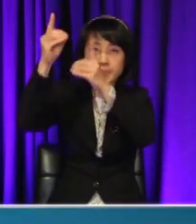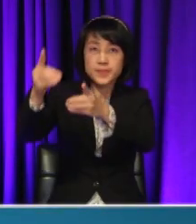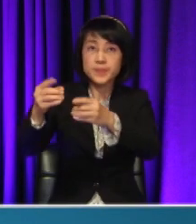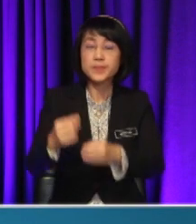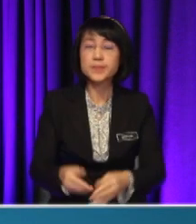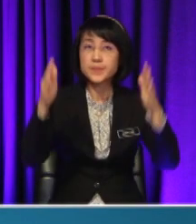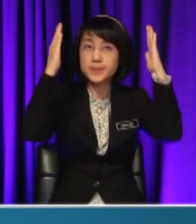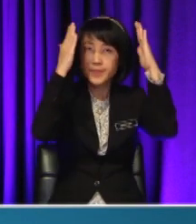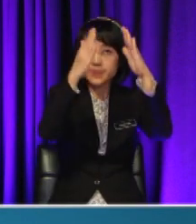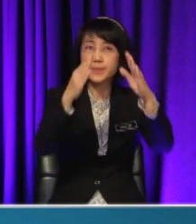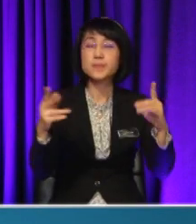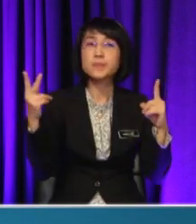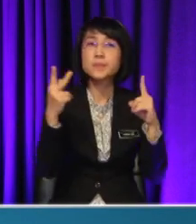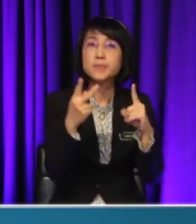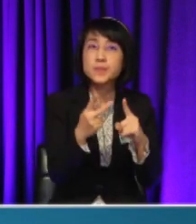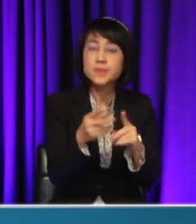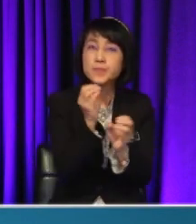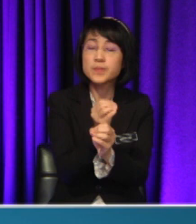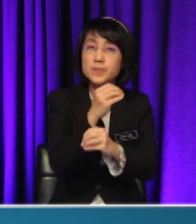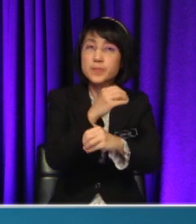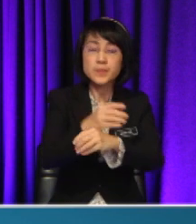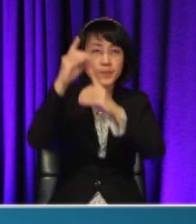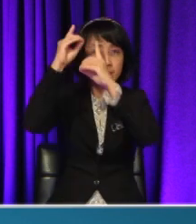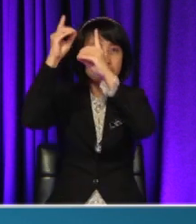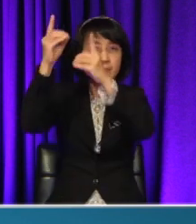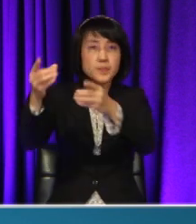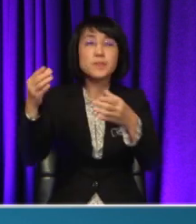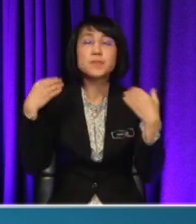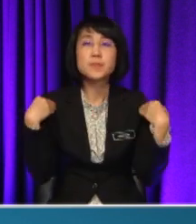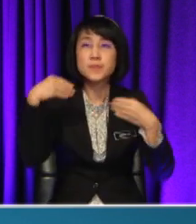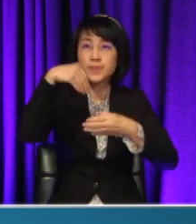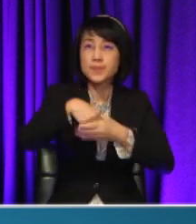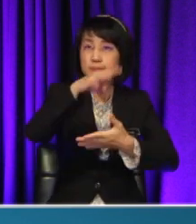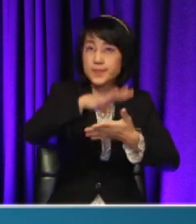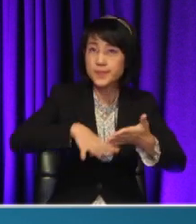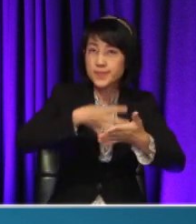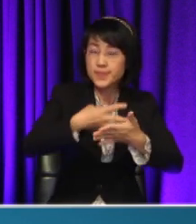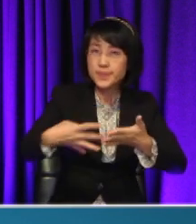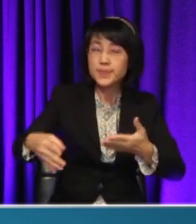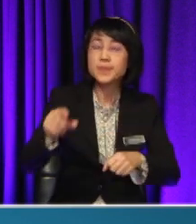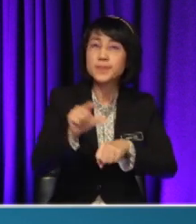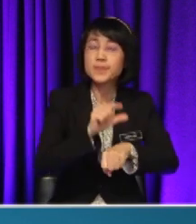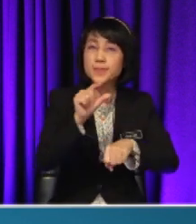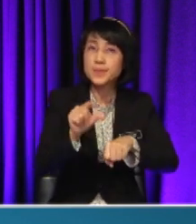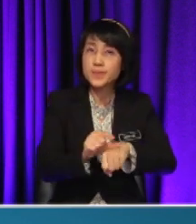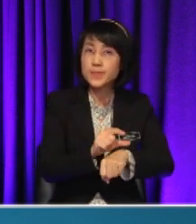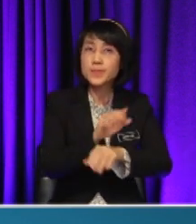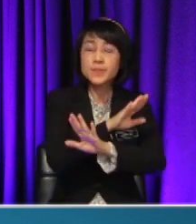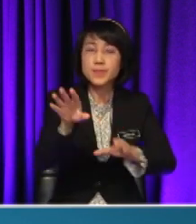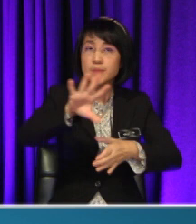di fokus kepada mengolah data yang ada dalam jadwal jadi penggunaannya Tidak